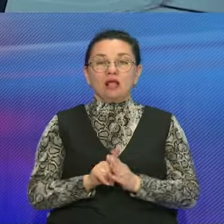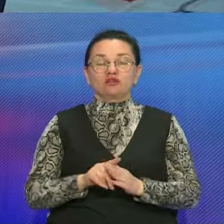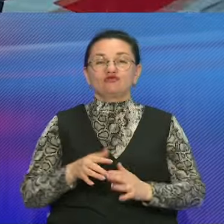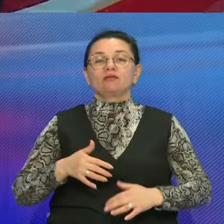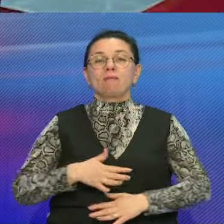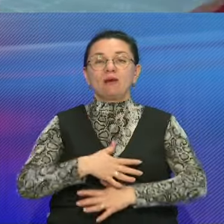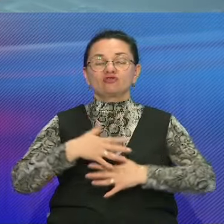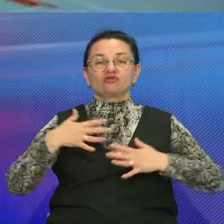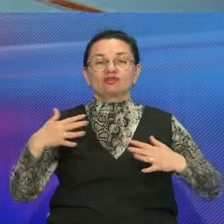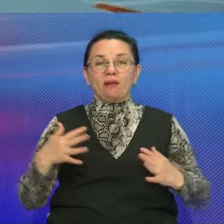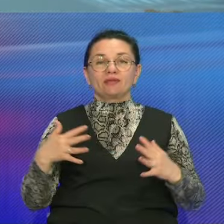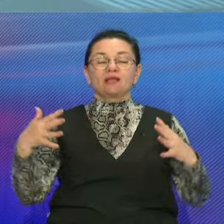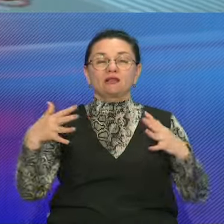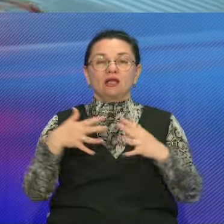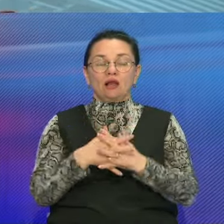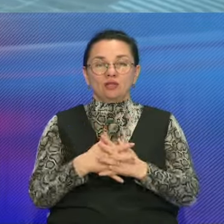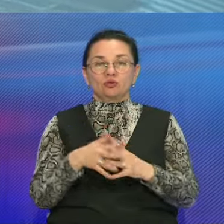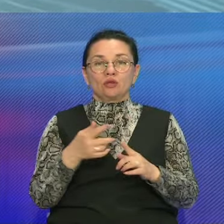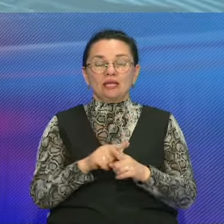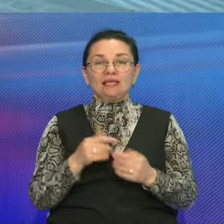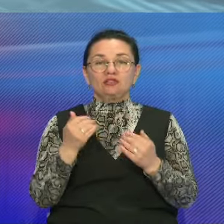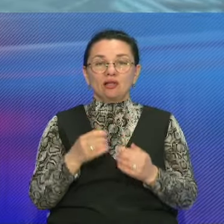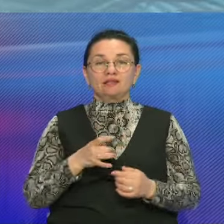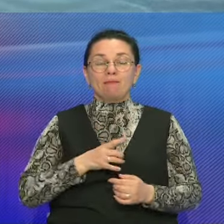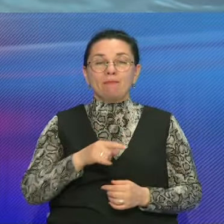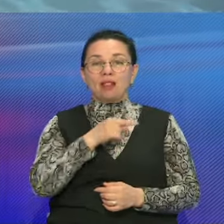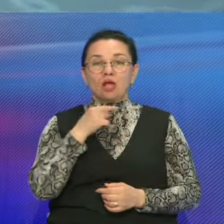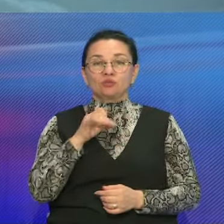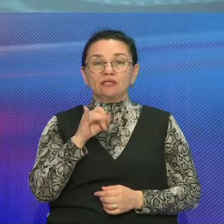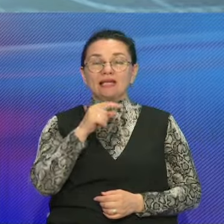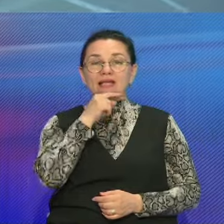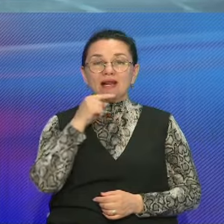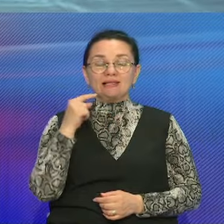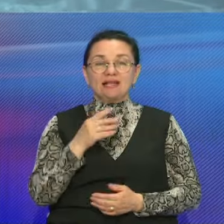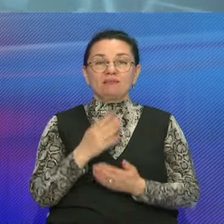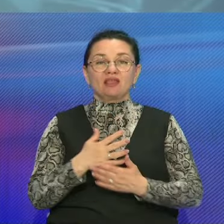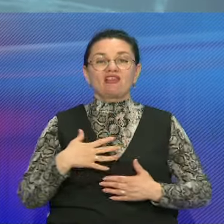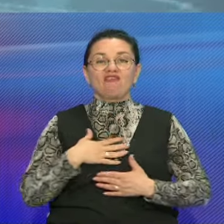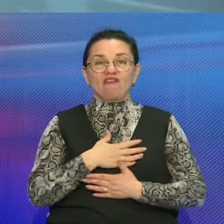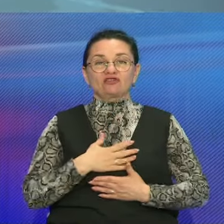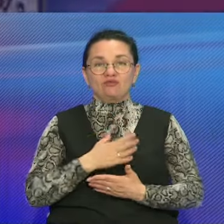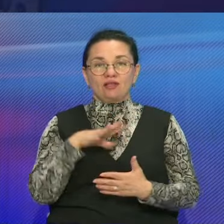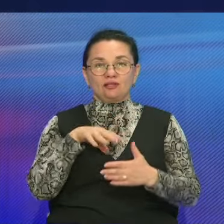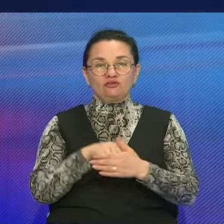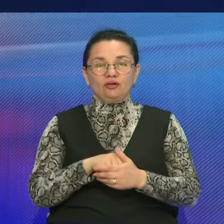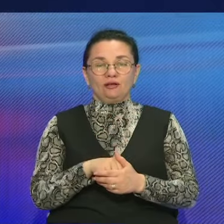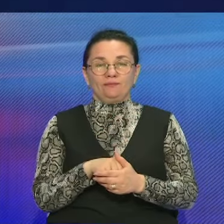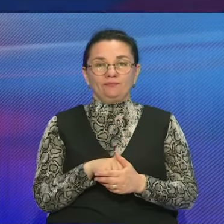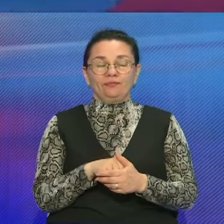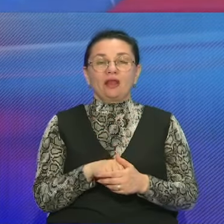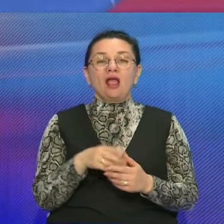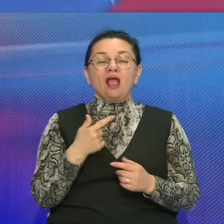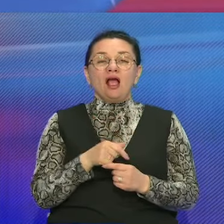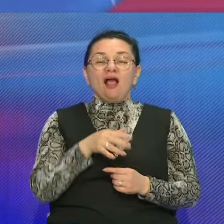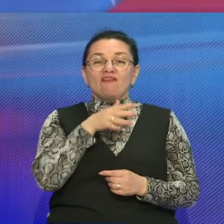процес інтеграції. І сьогодні єднання народів Білорусі і Росії заховує стратегічне значення. В эпоху